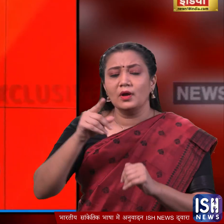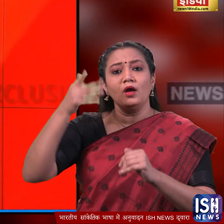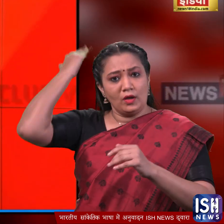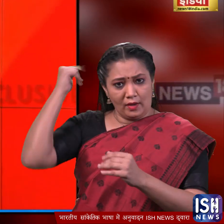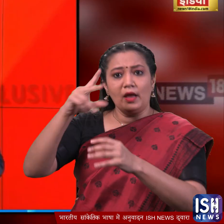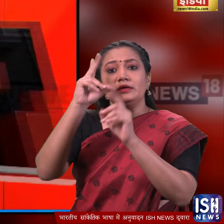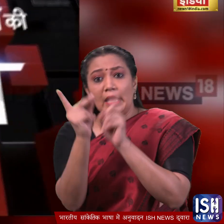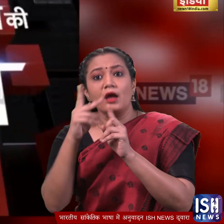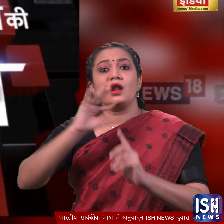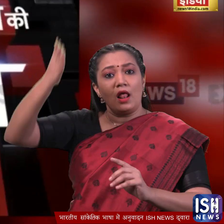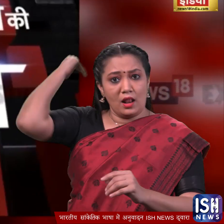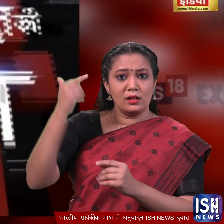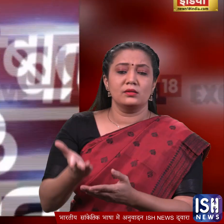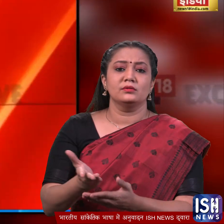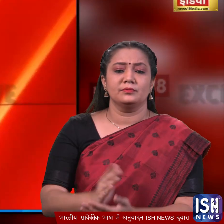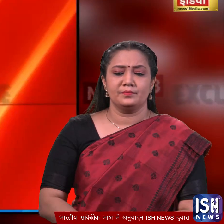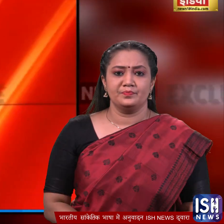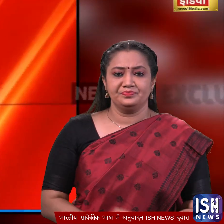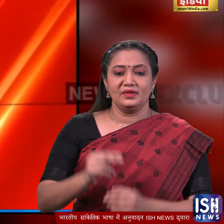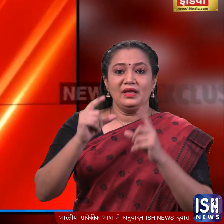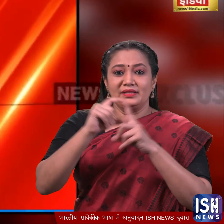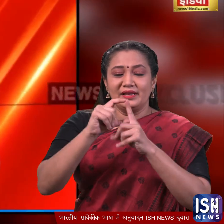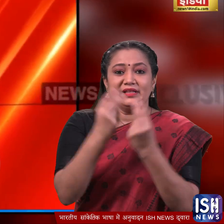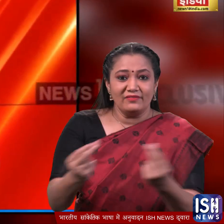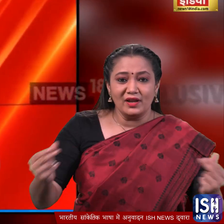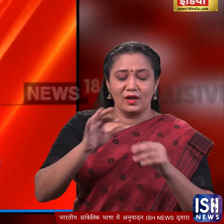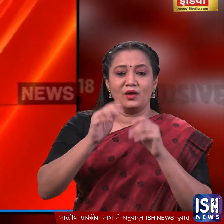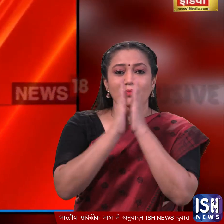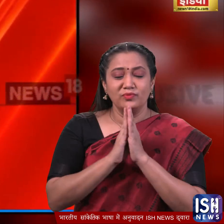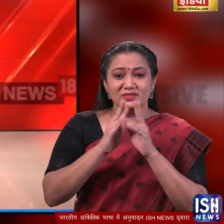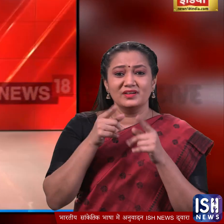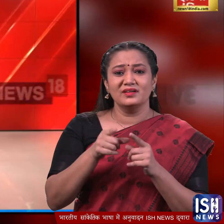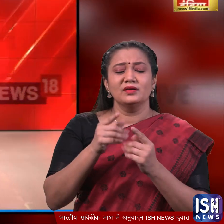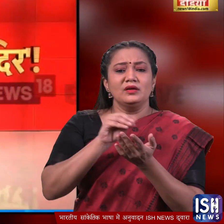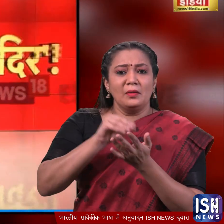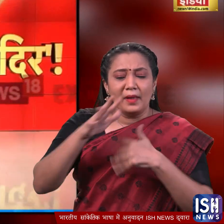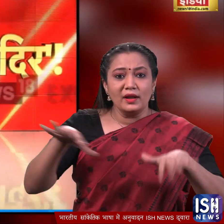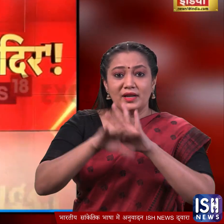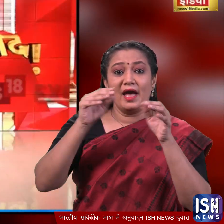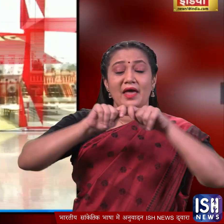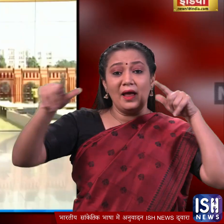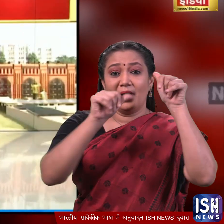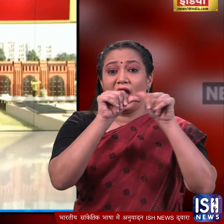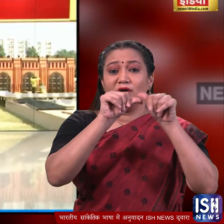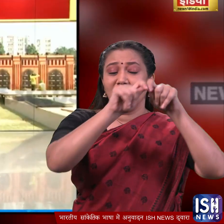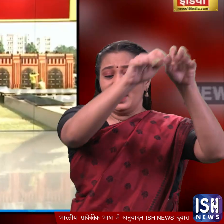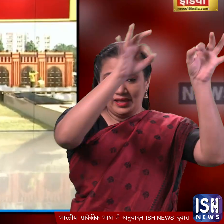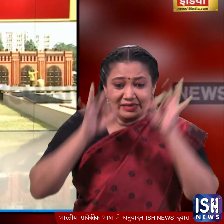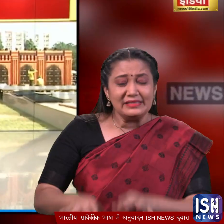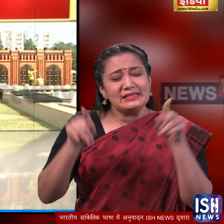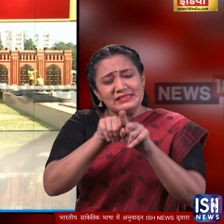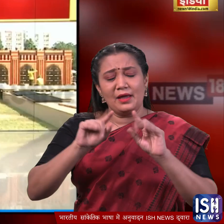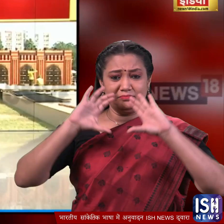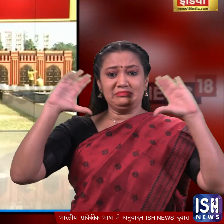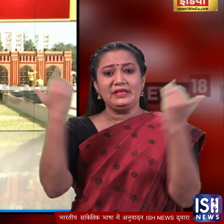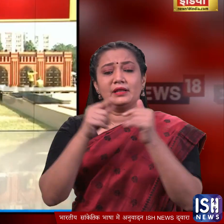के टिकट पर वहां दूसरे नंबर पर थे। दिल्ली में दिवाली की पूजा के लिए केजरीवाल सरकार राम मंदिर का मॉडल बनवा रही है। यह मॉडल